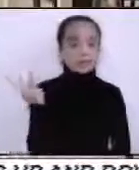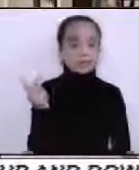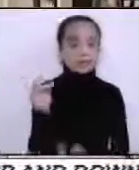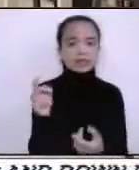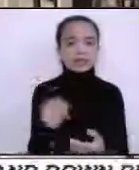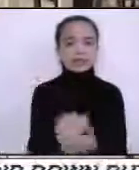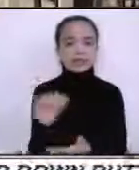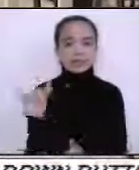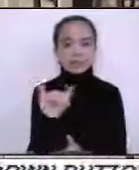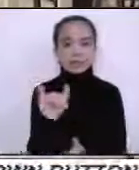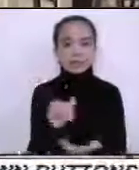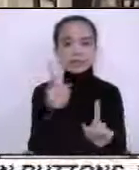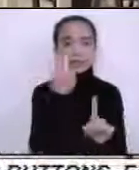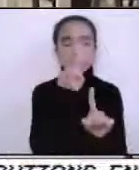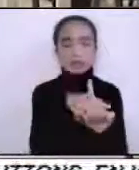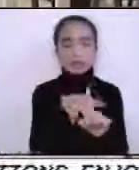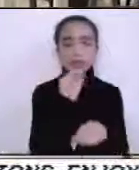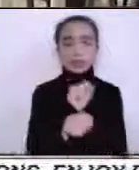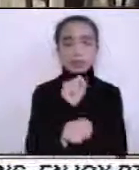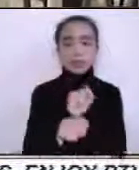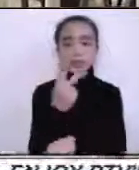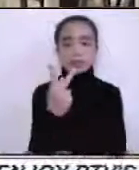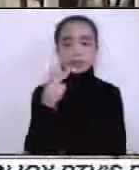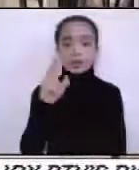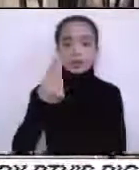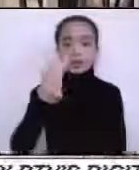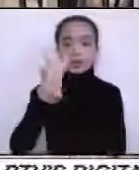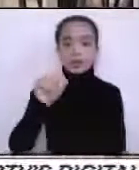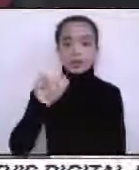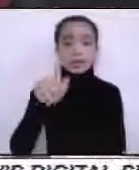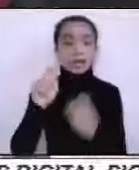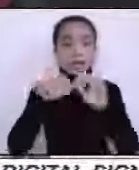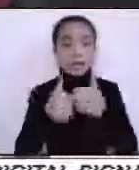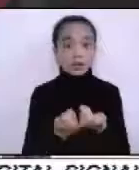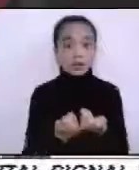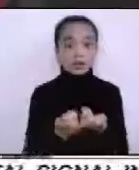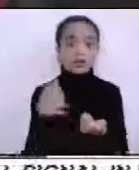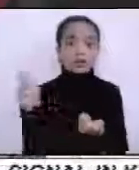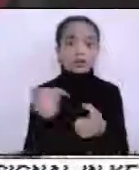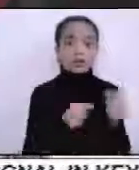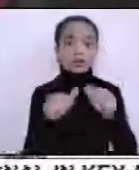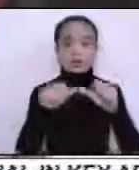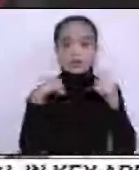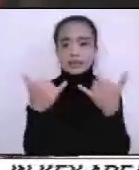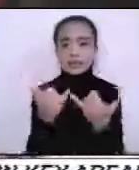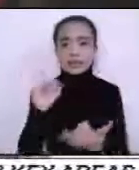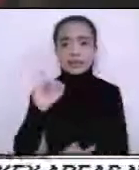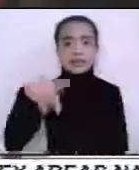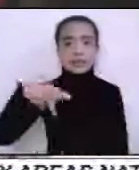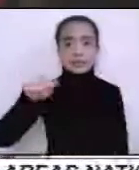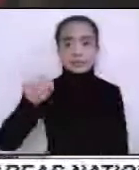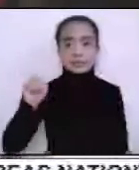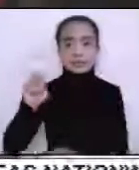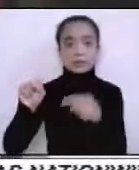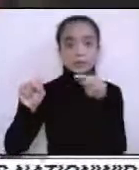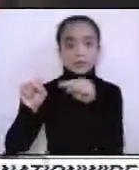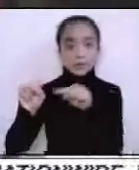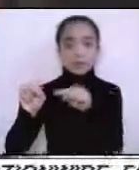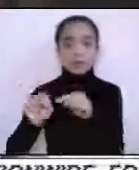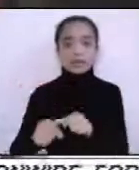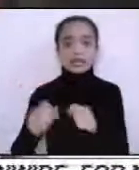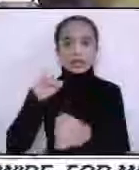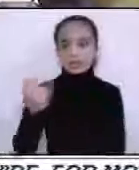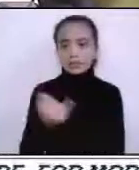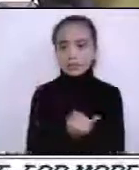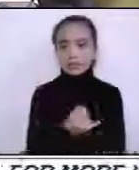ng trabaho sa Kuwait sa pamamagitan ng recruitment agency na IPAMS. Isa ang IPAMS sa mga naimbitang recruitment agency sa